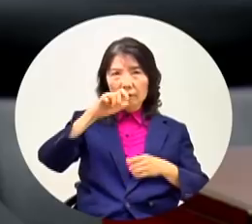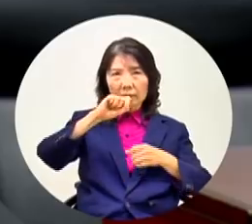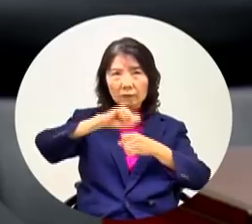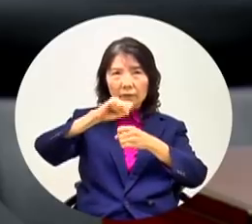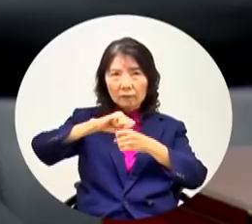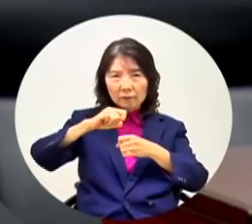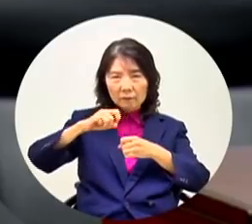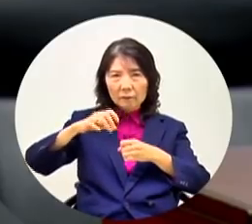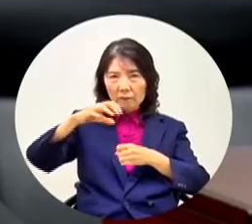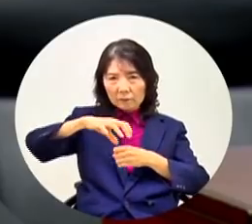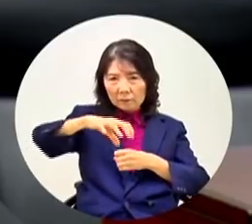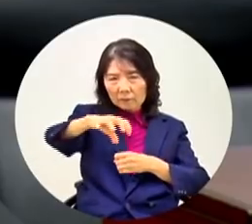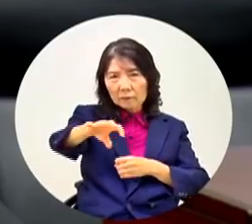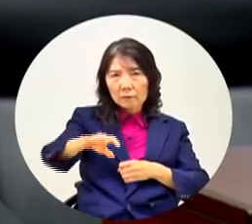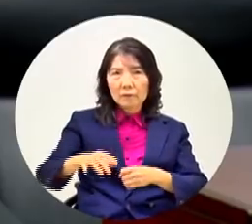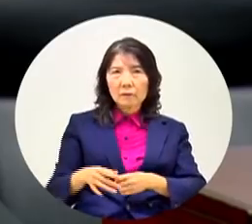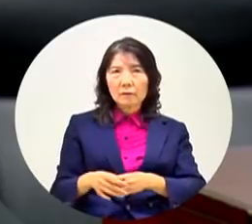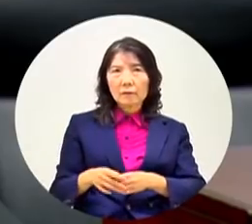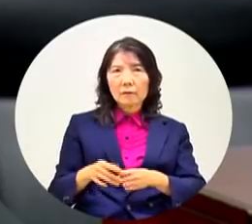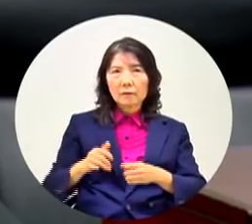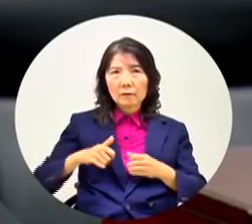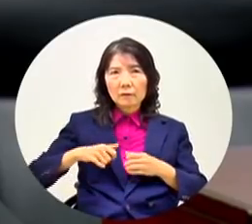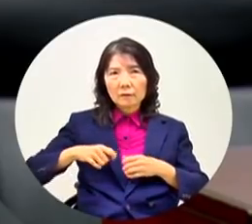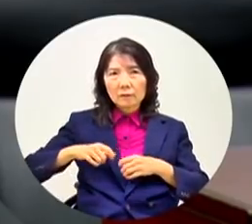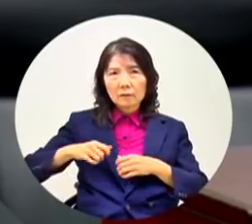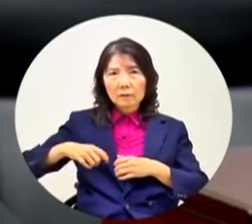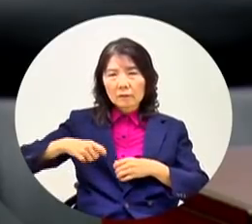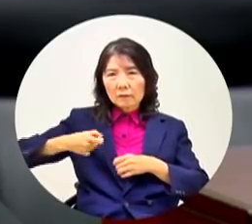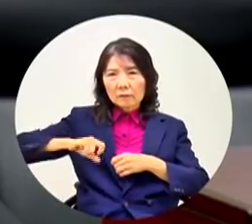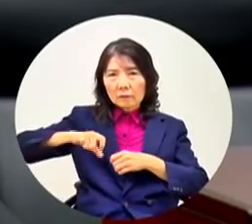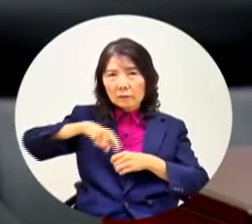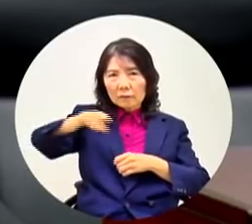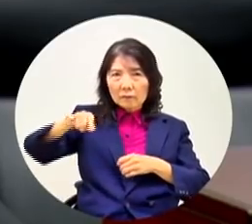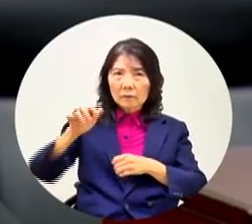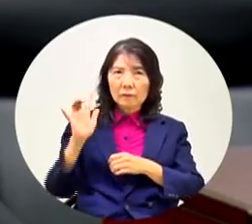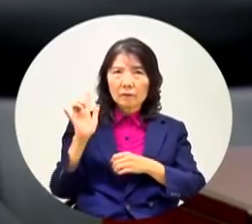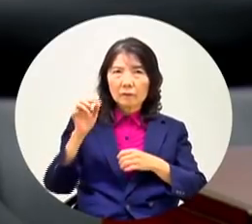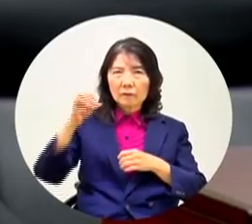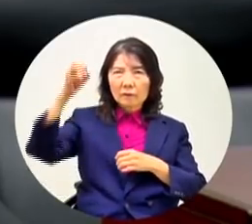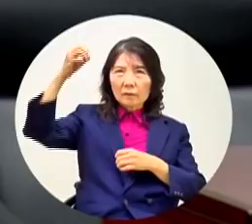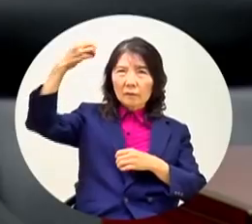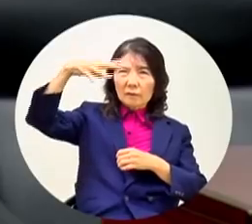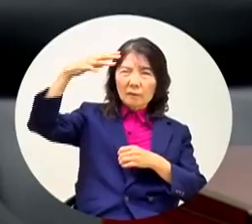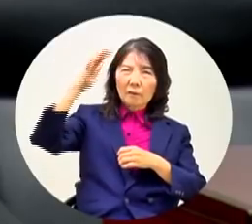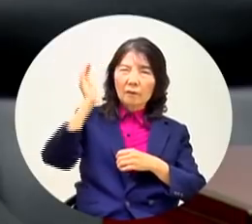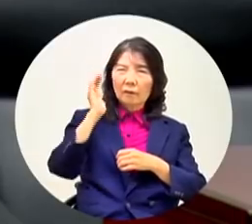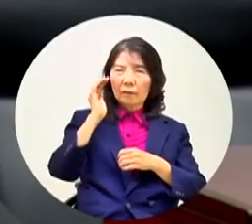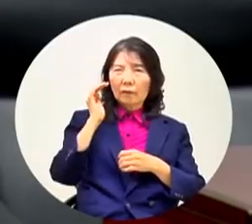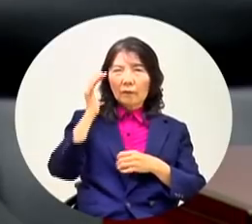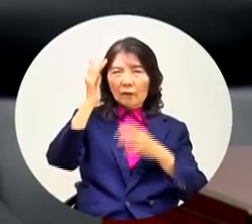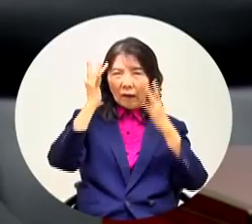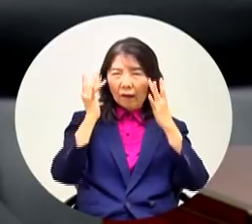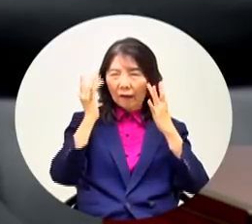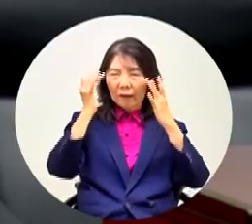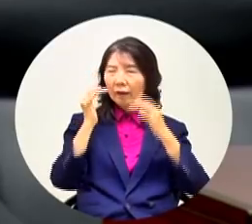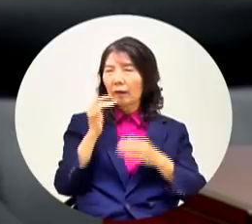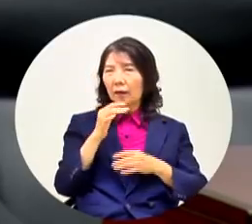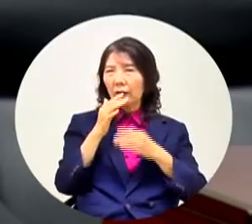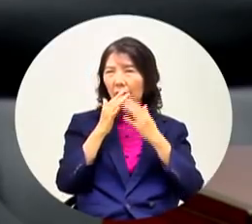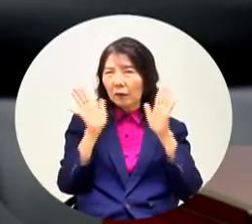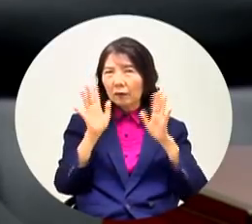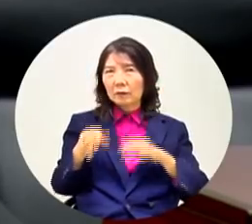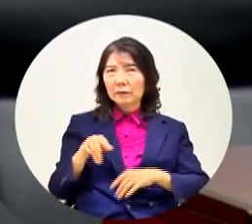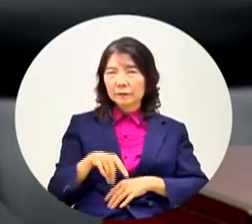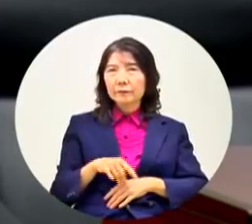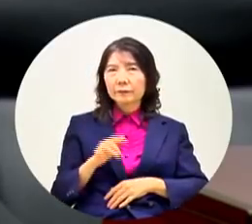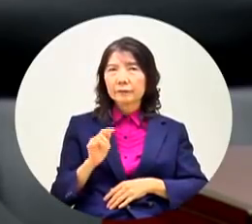求，好，用路人他的需求，莫伫遐停红灯，啊，佫入一个日头，作业来伫遐伫等红灯吼，我就是期待